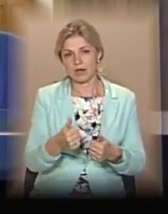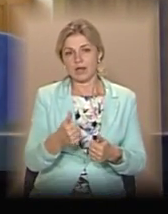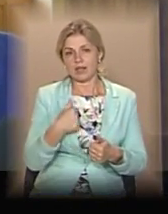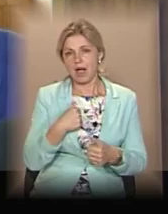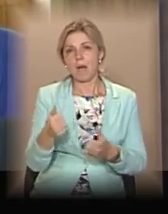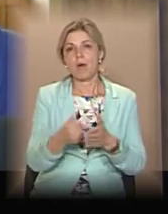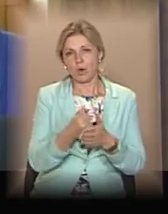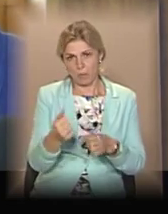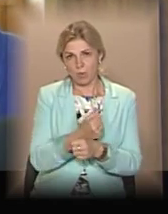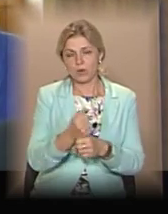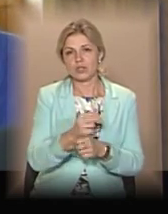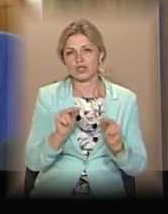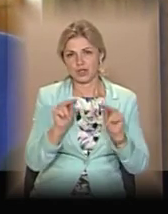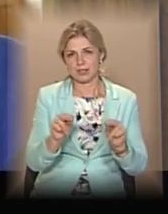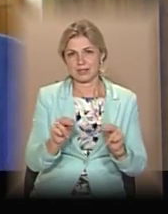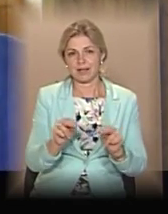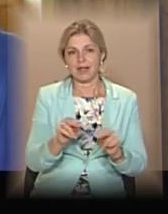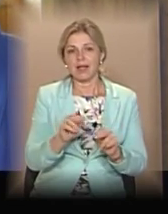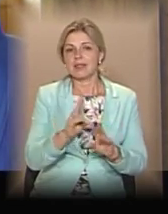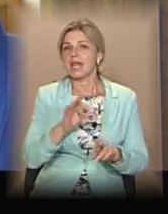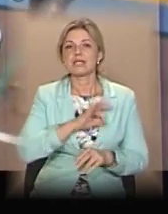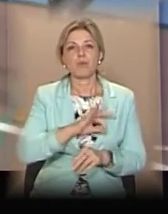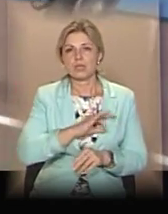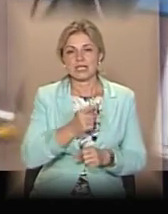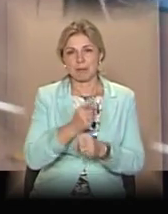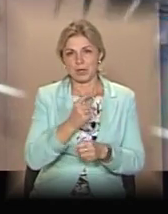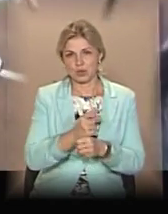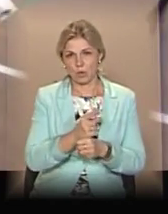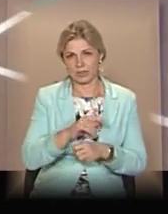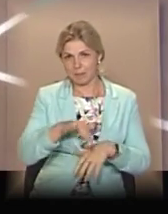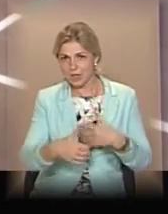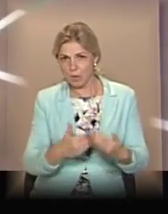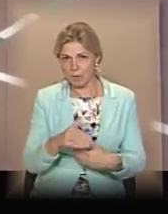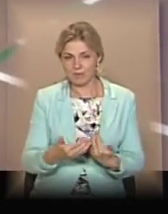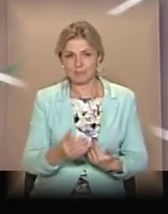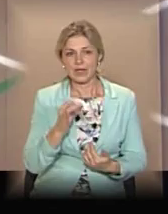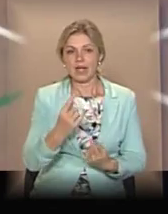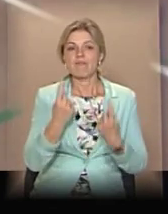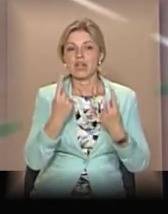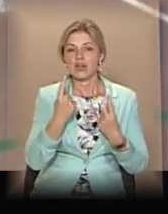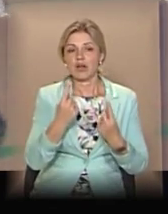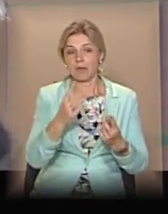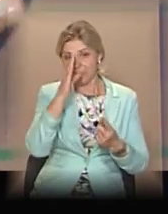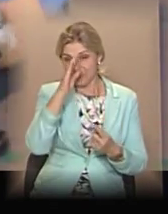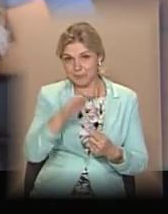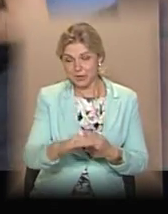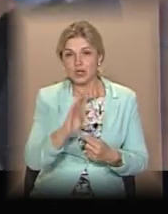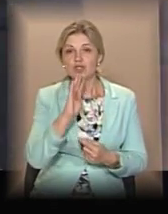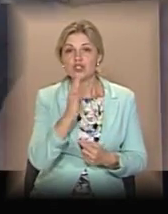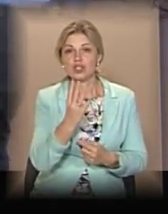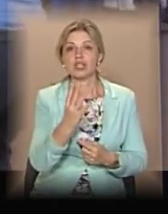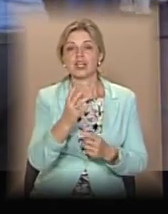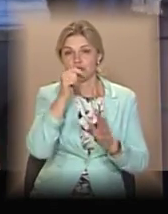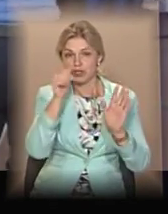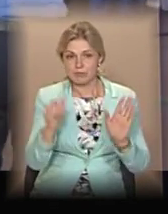честно, не использовал запрещенных приемов. Найменший учасник турніру Олег Король, якому лише 4,5 рочки, отримав